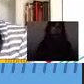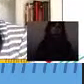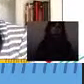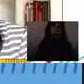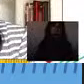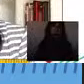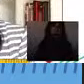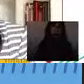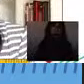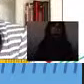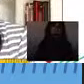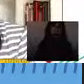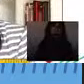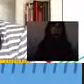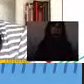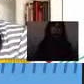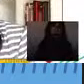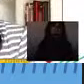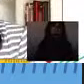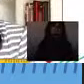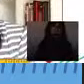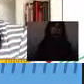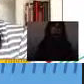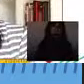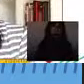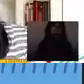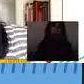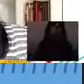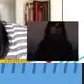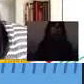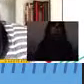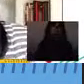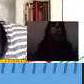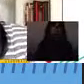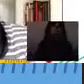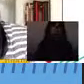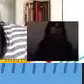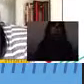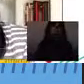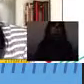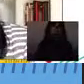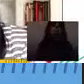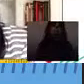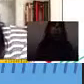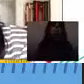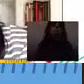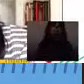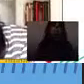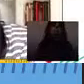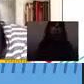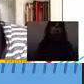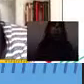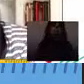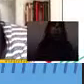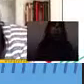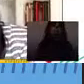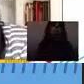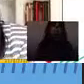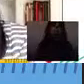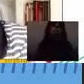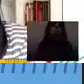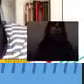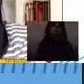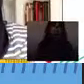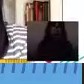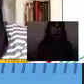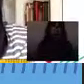memang dunia maya saat ini sudah seperti menjaga keamanan di dunia maya sudah seperti menjaga keamanan di dunia nyata gitu ya,